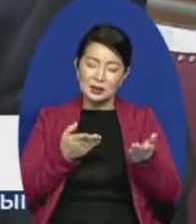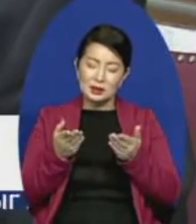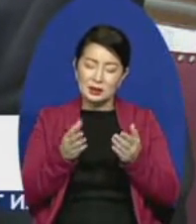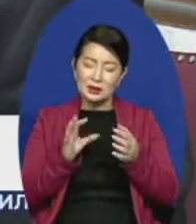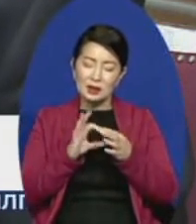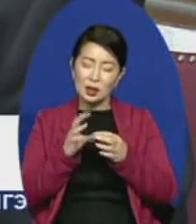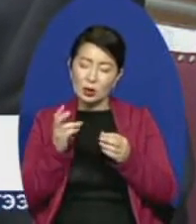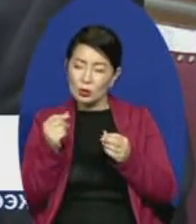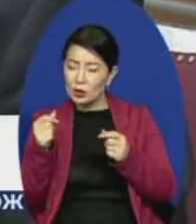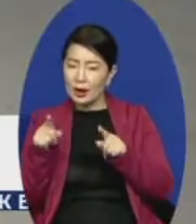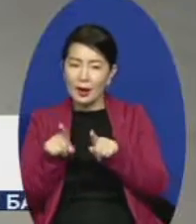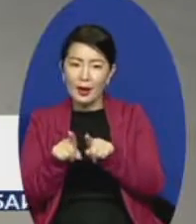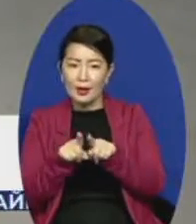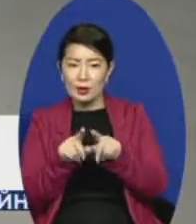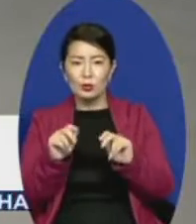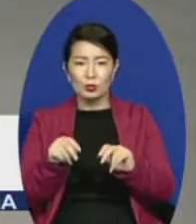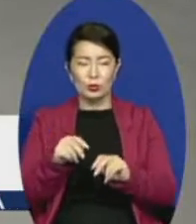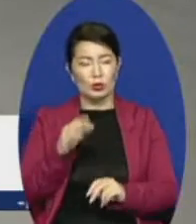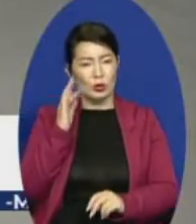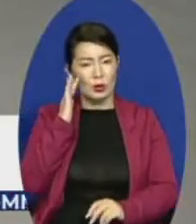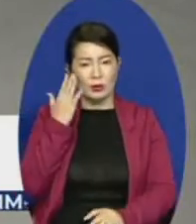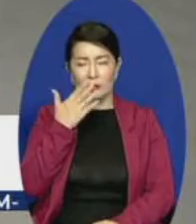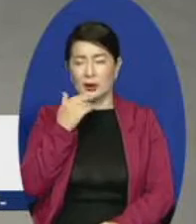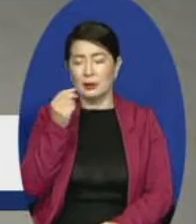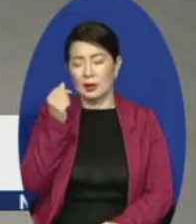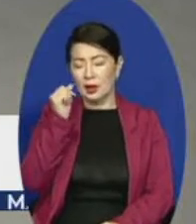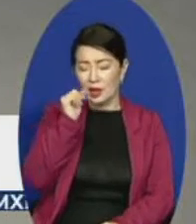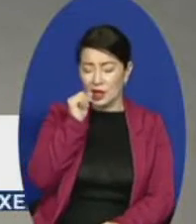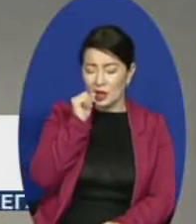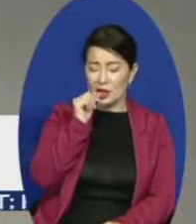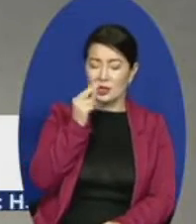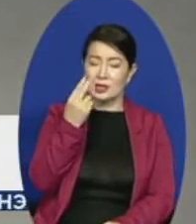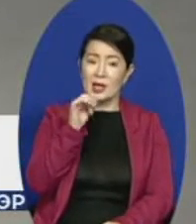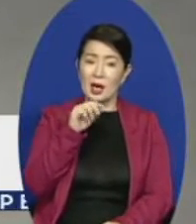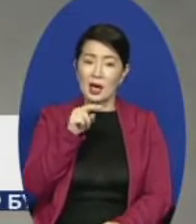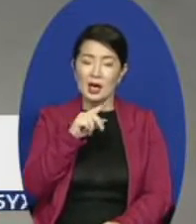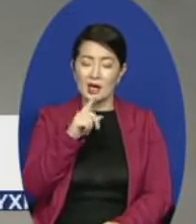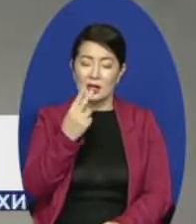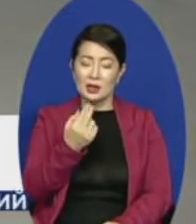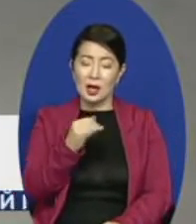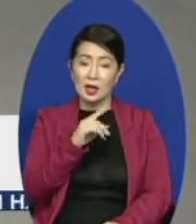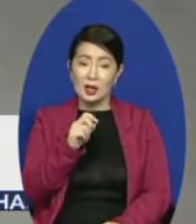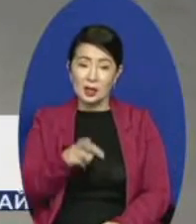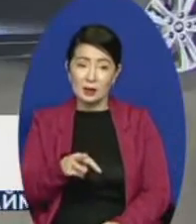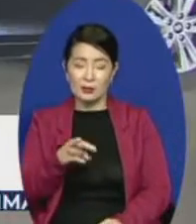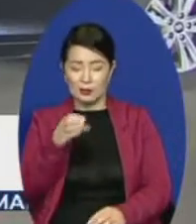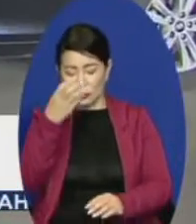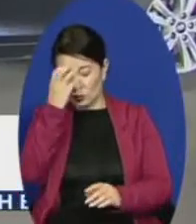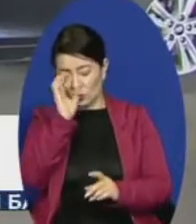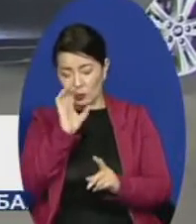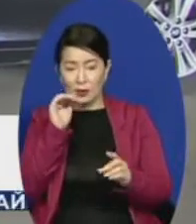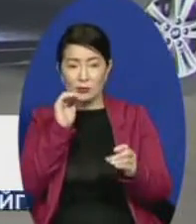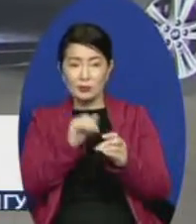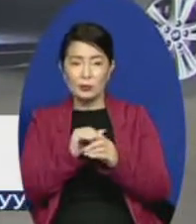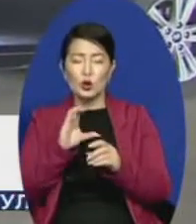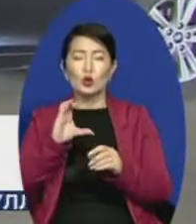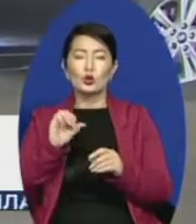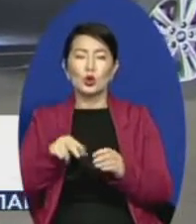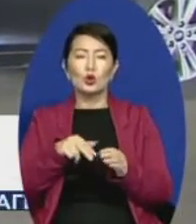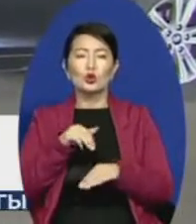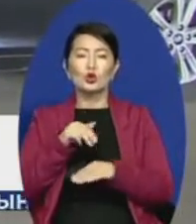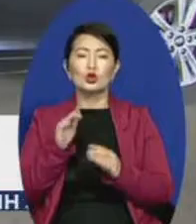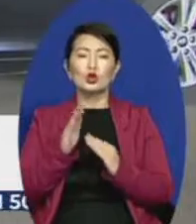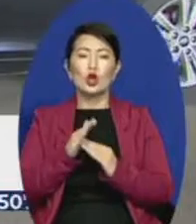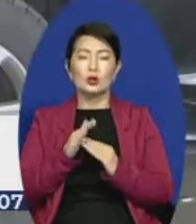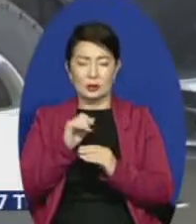одоо үн тариф руу бол дөхүүлэхээ зүр харахгүй байна. Хэмнэлт шийдэл бүхий цахим технологийн төрийн байгууллагын автомашин үйлчлэлийг нэвтрүүлснээр сул зохицуулалт хийх асуудал